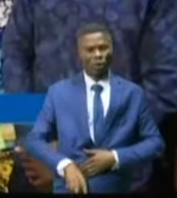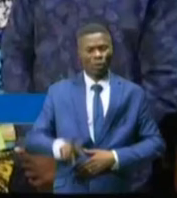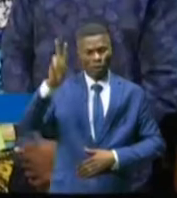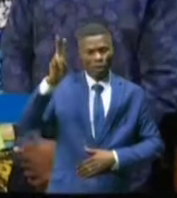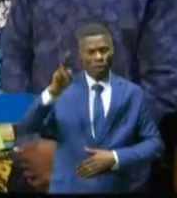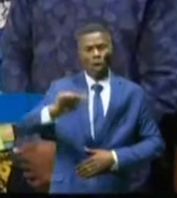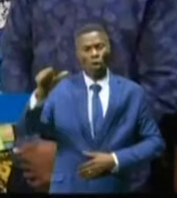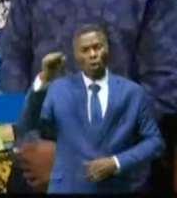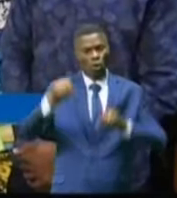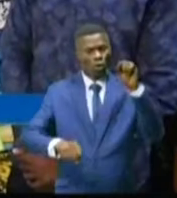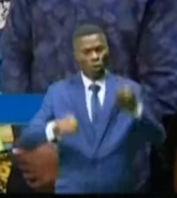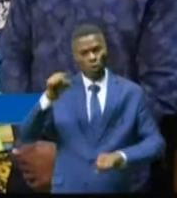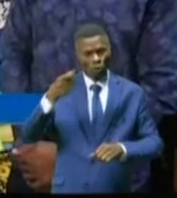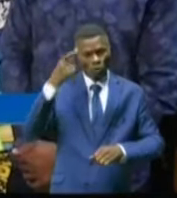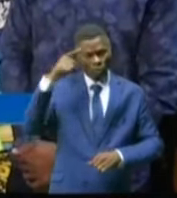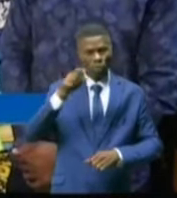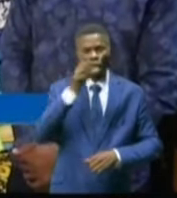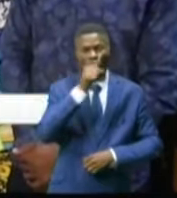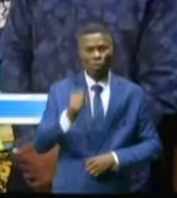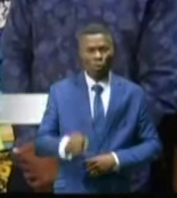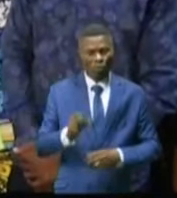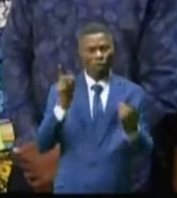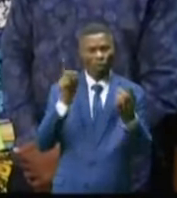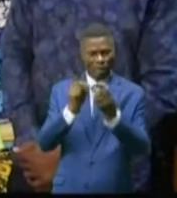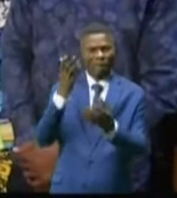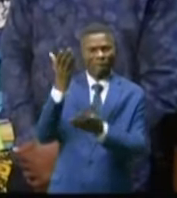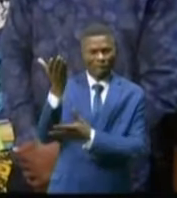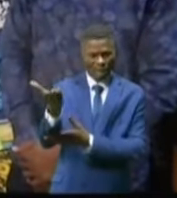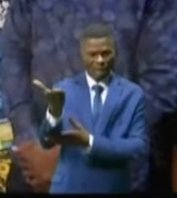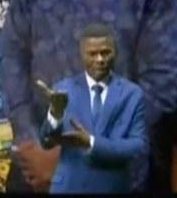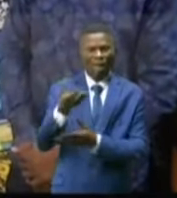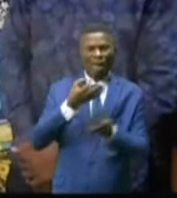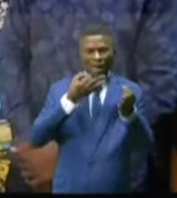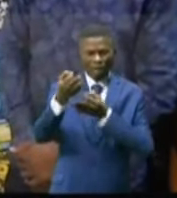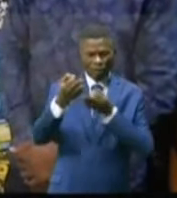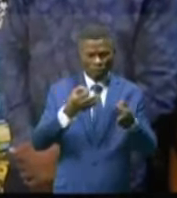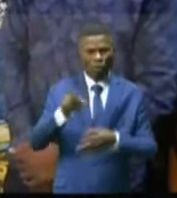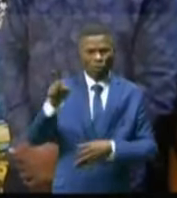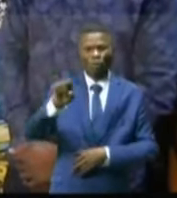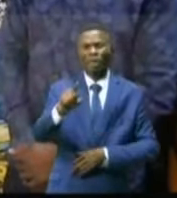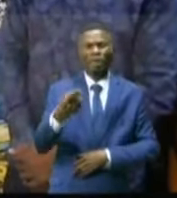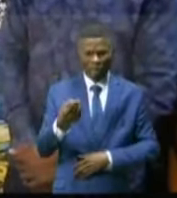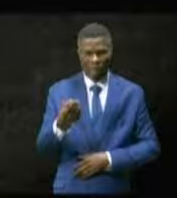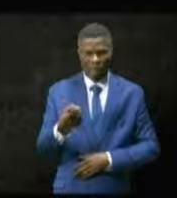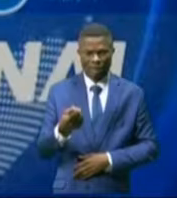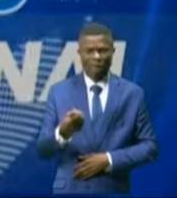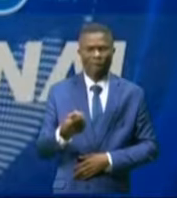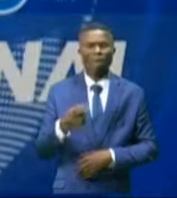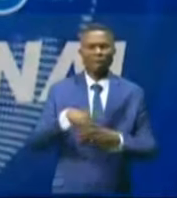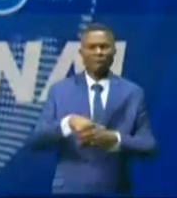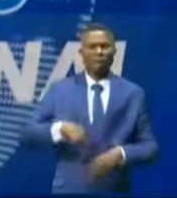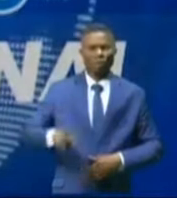doutent, consulter les anciens au sein de notre parti politique, ils vous diront.